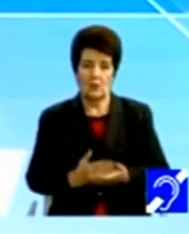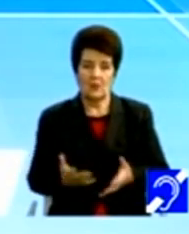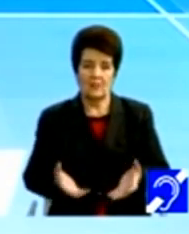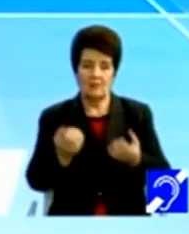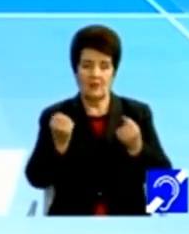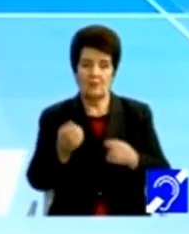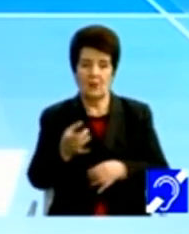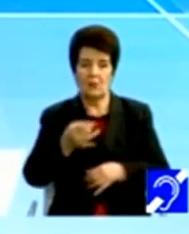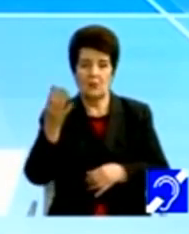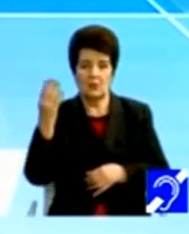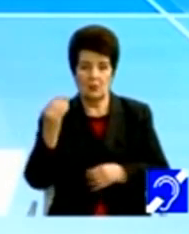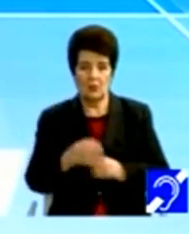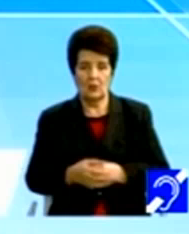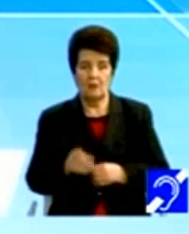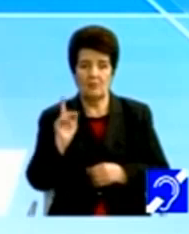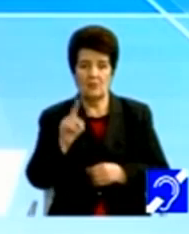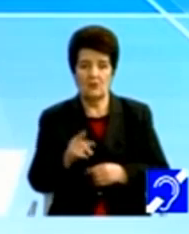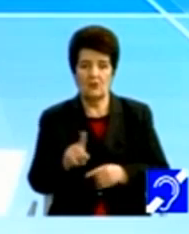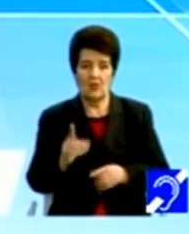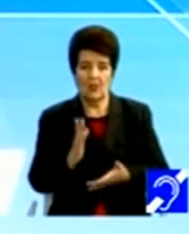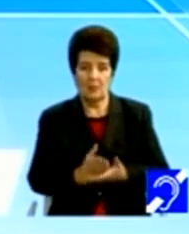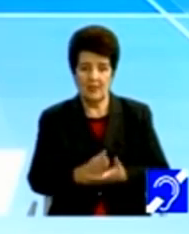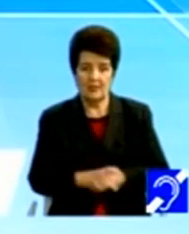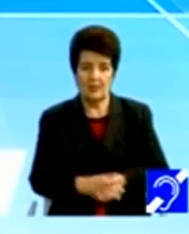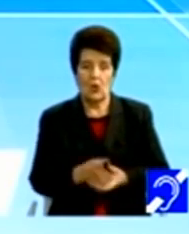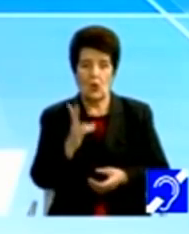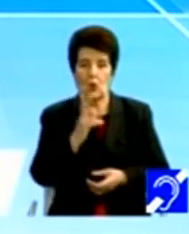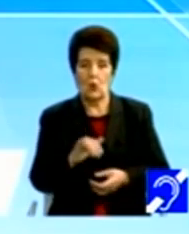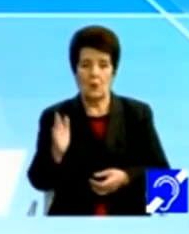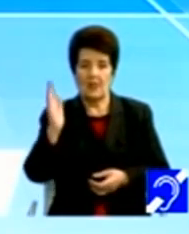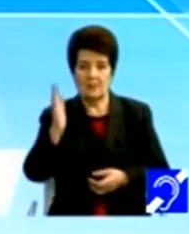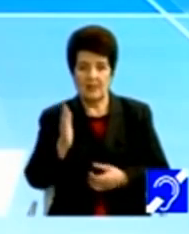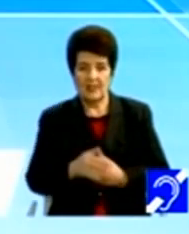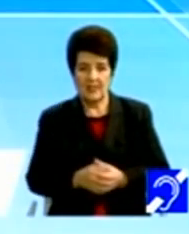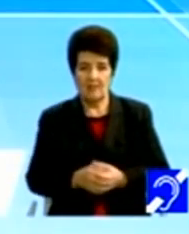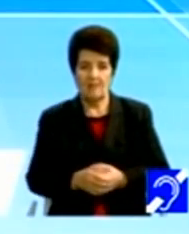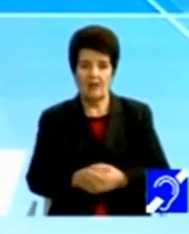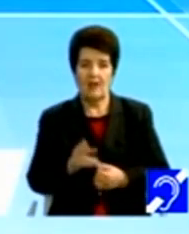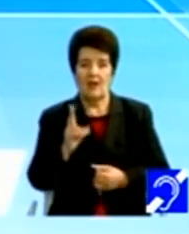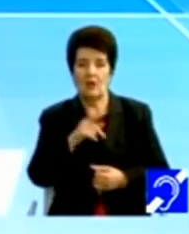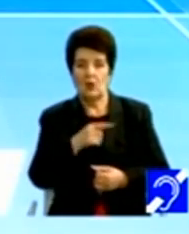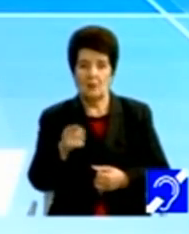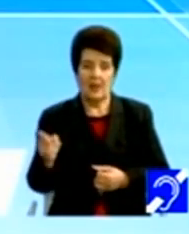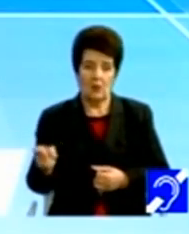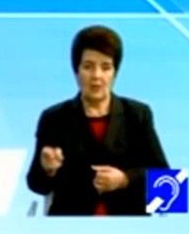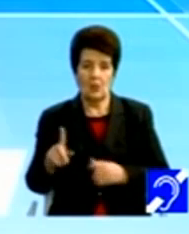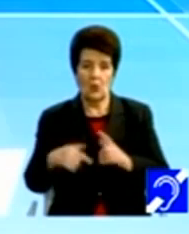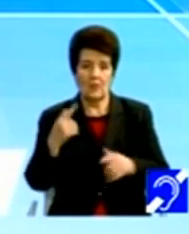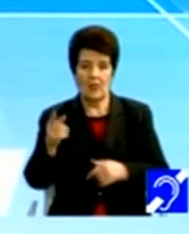salvăm Republica Moldova din ceea ce a rămas, cu perspectiva ca în perioada